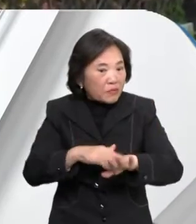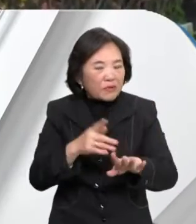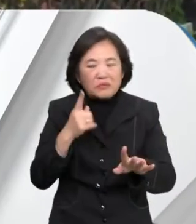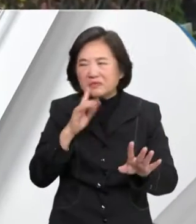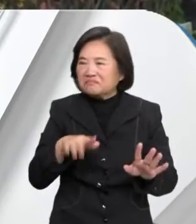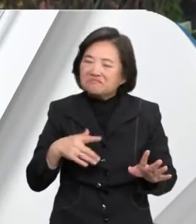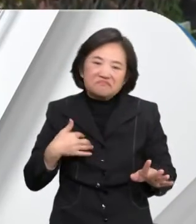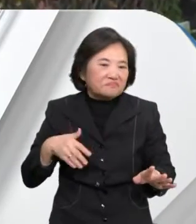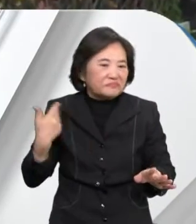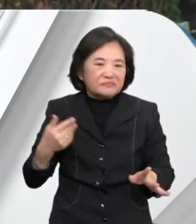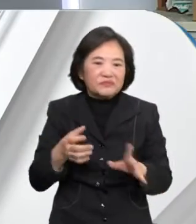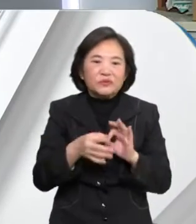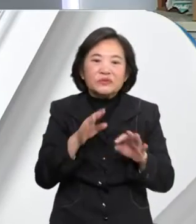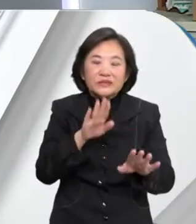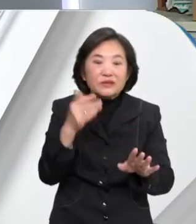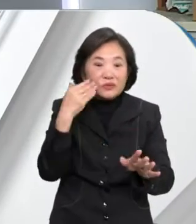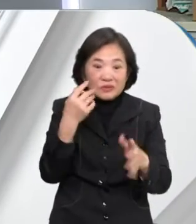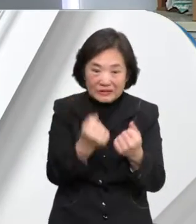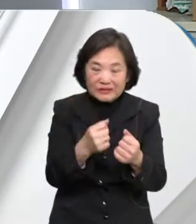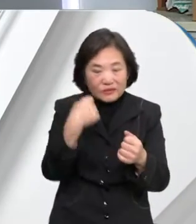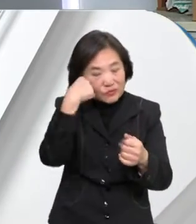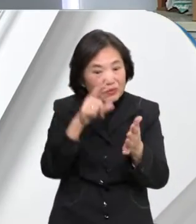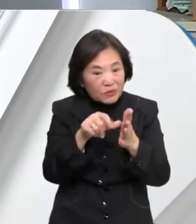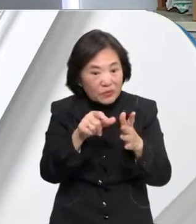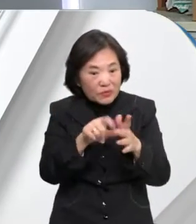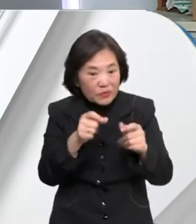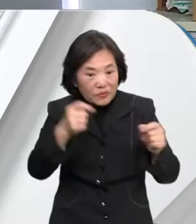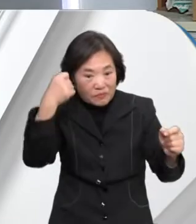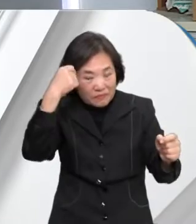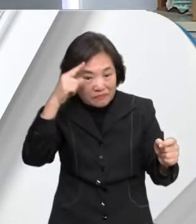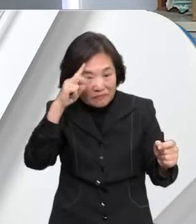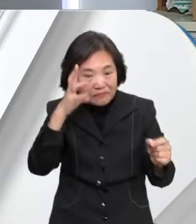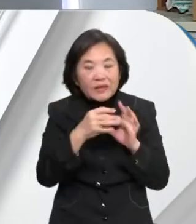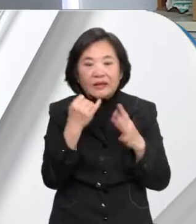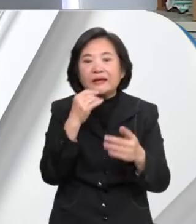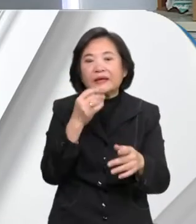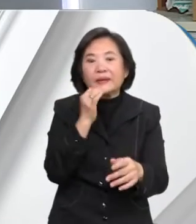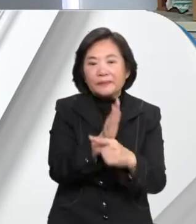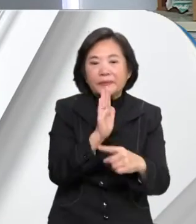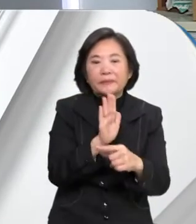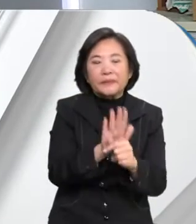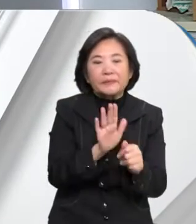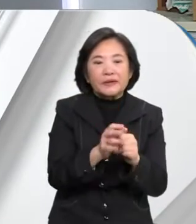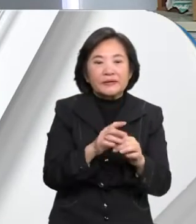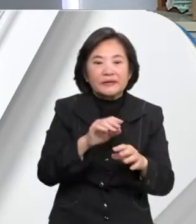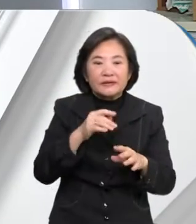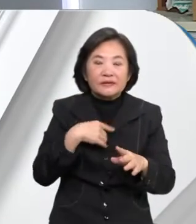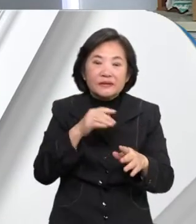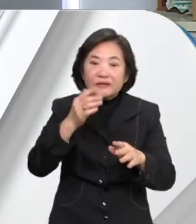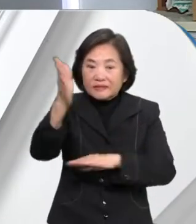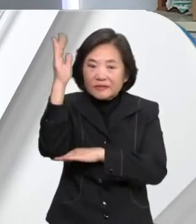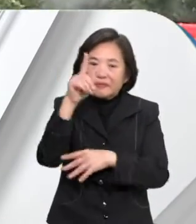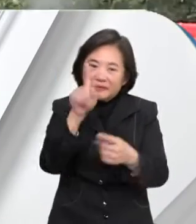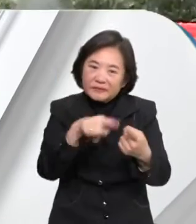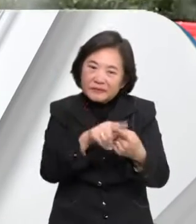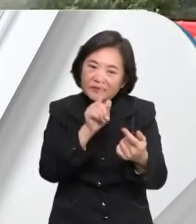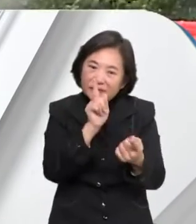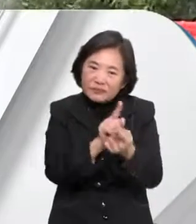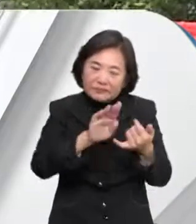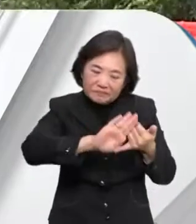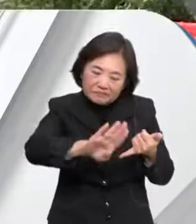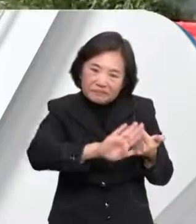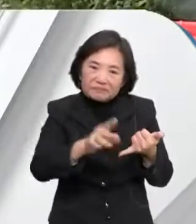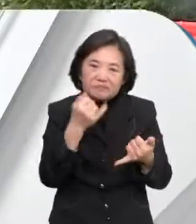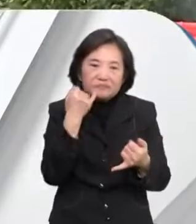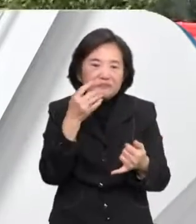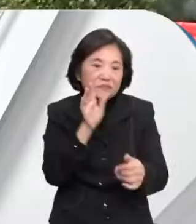些长期住宿的专案， 请中央提出一个振兴观光的方案啊，针对台东花莲来做一个研议方案。